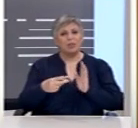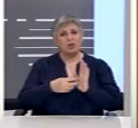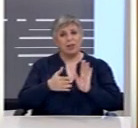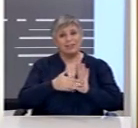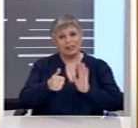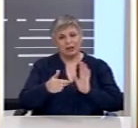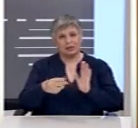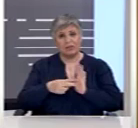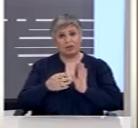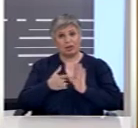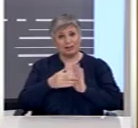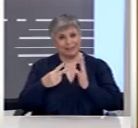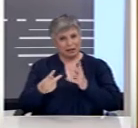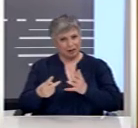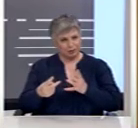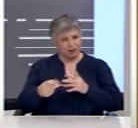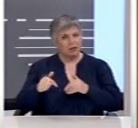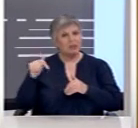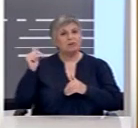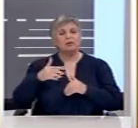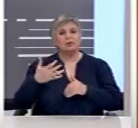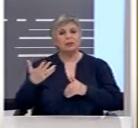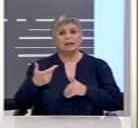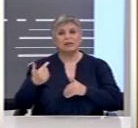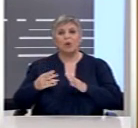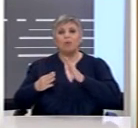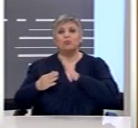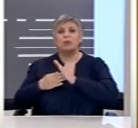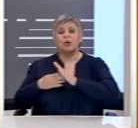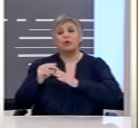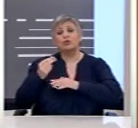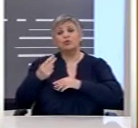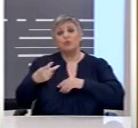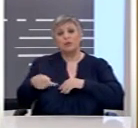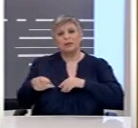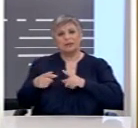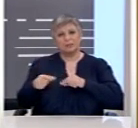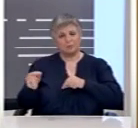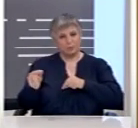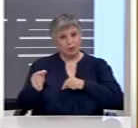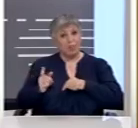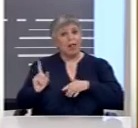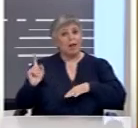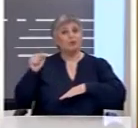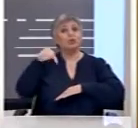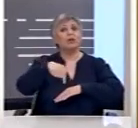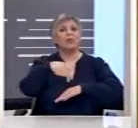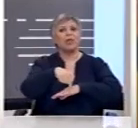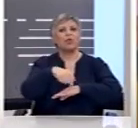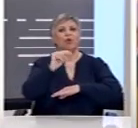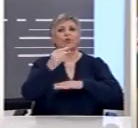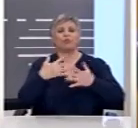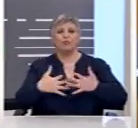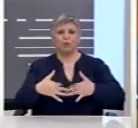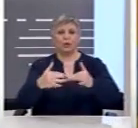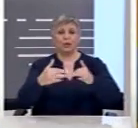Κυπριακής Βουλής, κύριος Γιαννάκης Ομήρου, στην ομιλία που έκανε εδώ στην Ολομέλεια της Βουλής. Παρακαλώ,